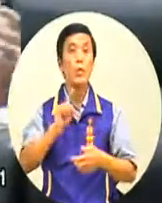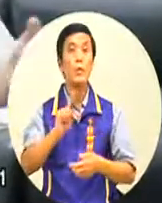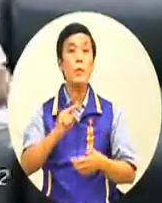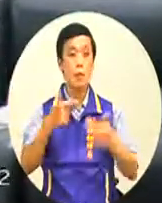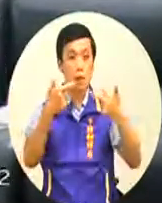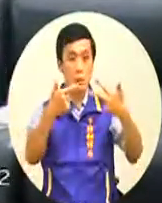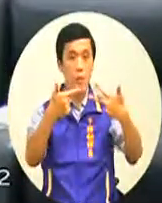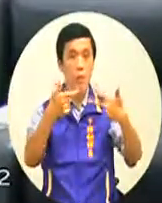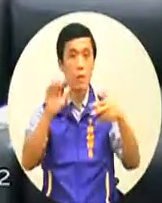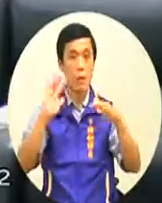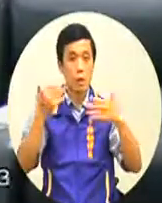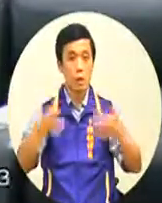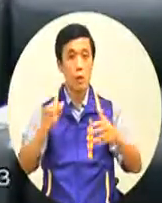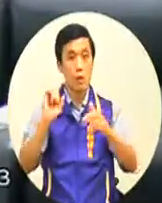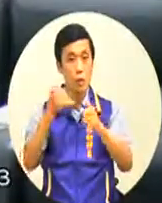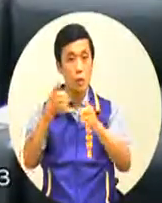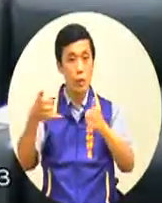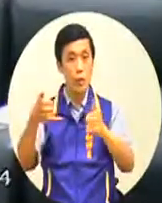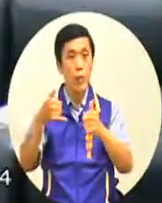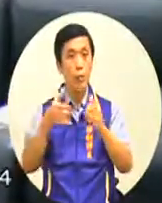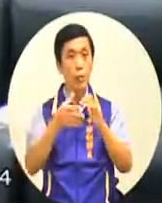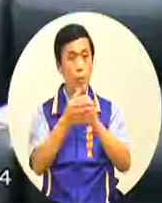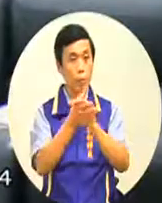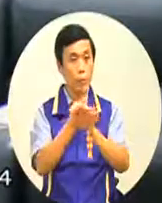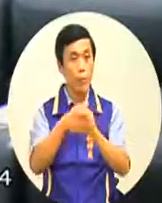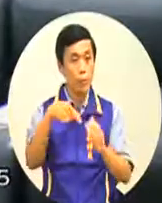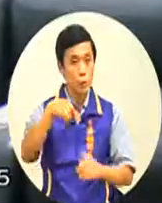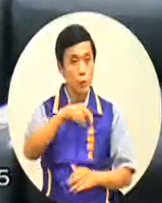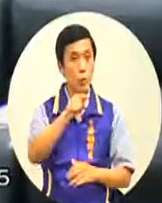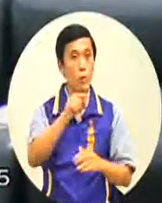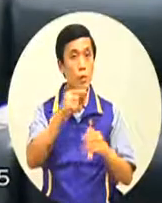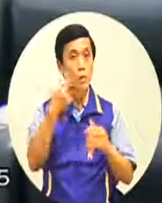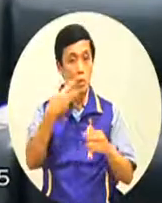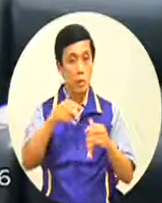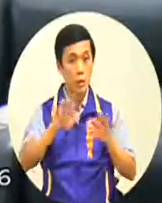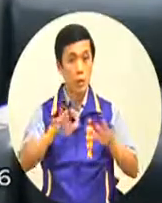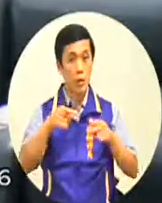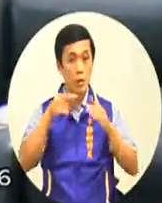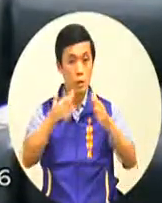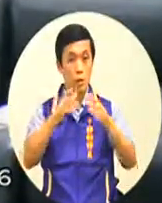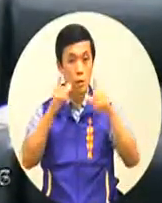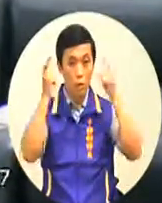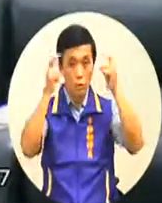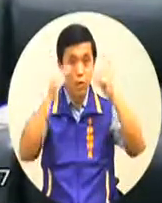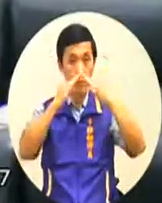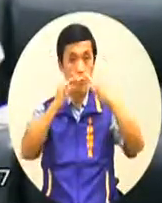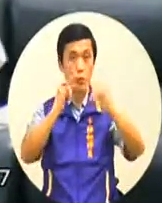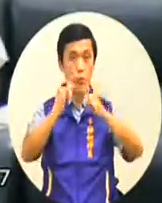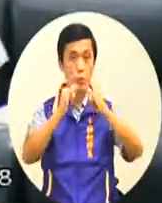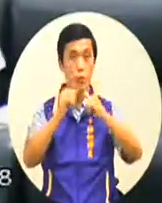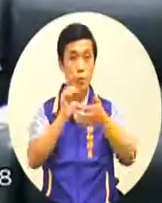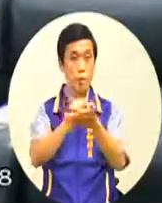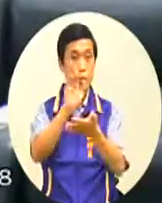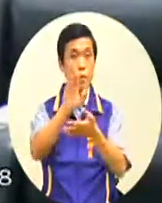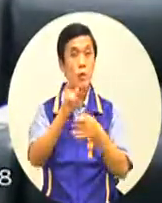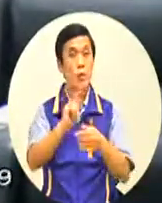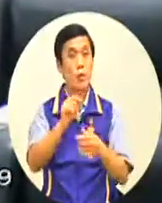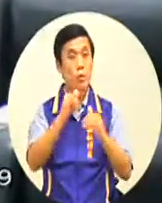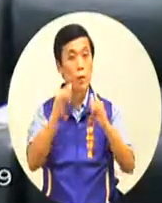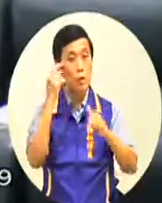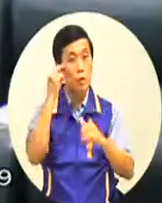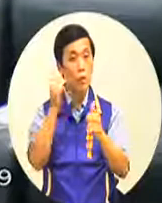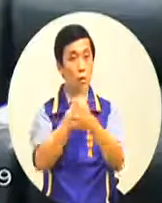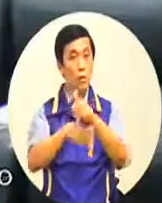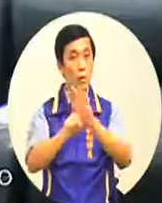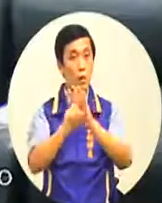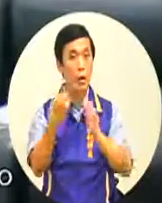我们有很多议员同仁去，所以也借这机会跟所有的高雄市民做报告。为什么会有这么多民意代表，还有很多